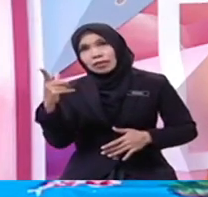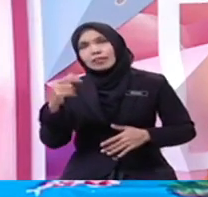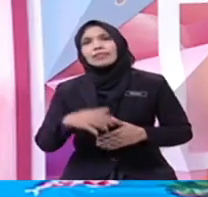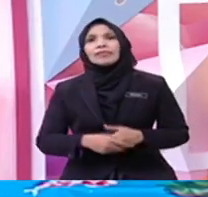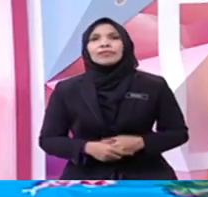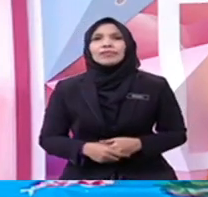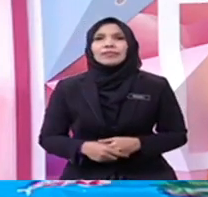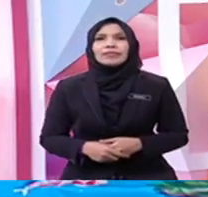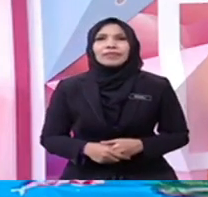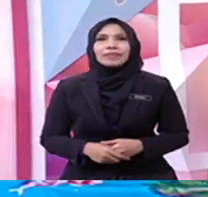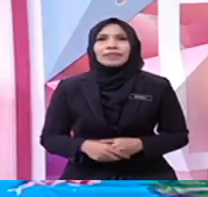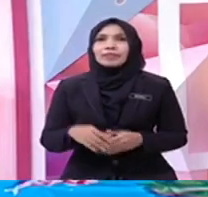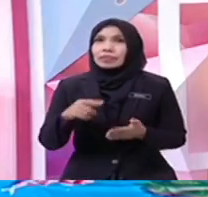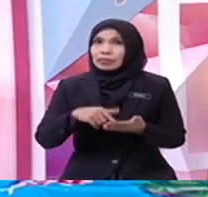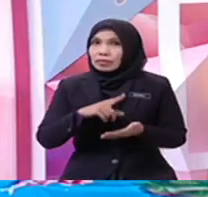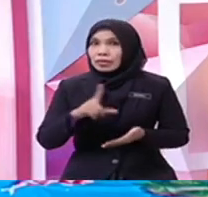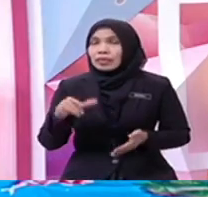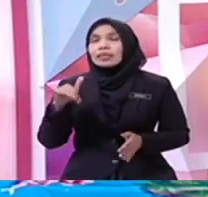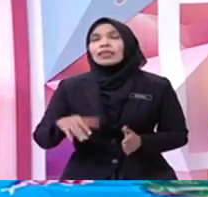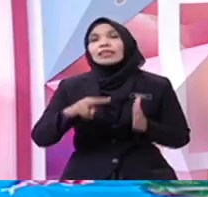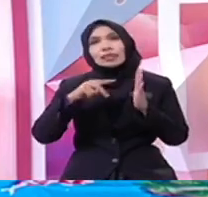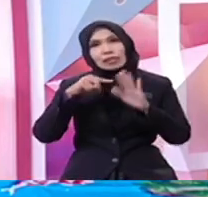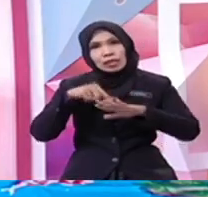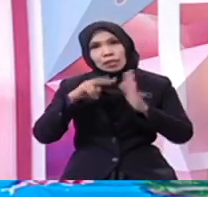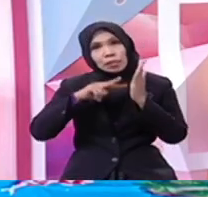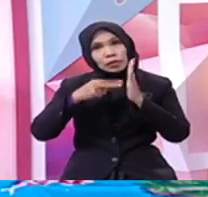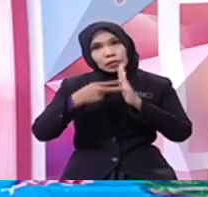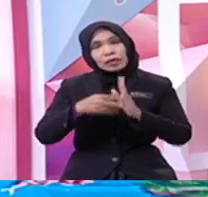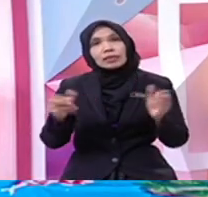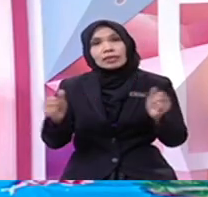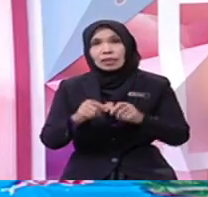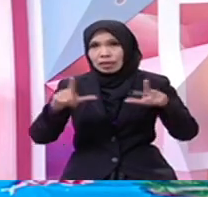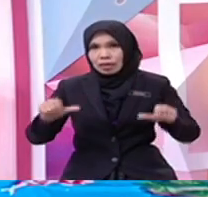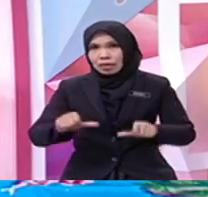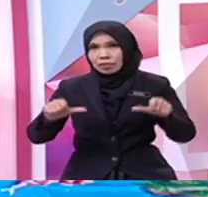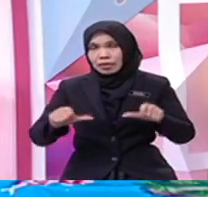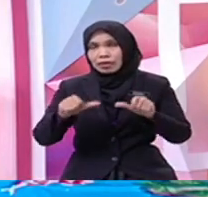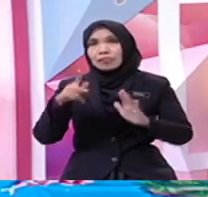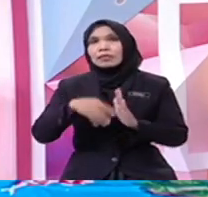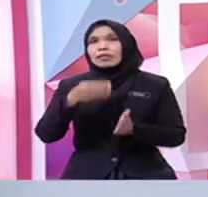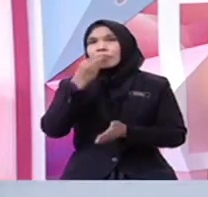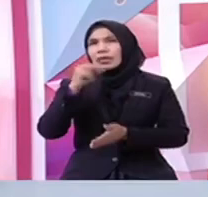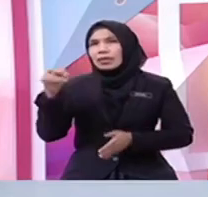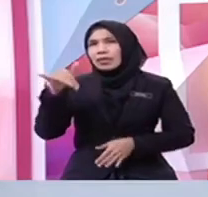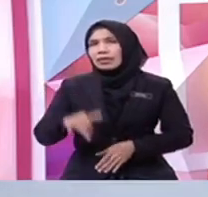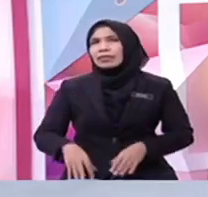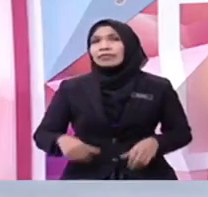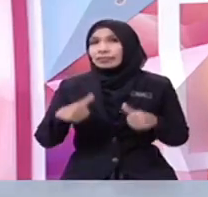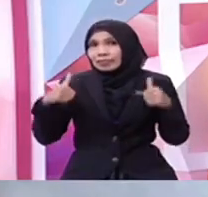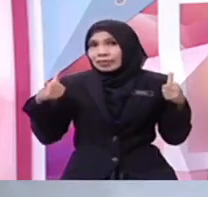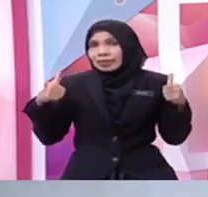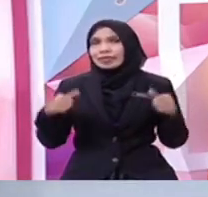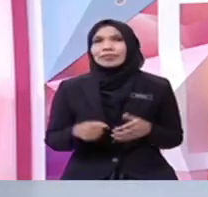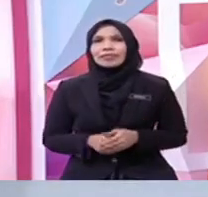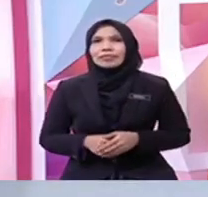Aceh inilah yang dimasukkan enggak pun makanannya sehat Yoga amalan pemakanan sihat jadi ketikannya tentukanlah makanya mano yang